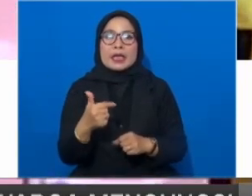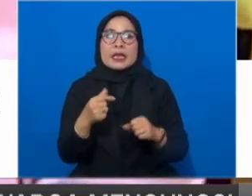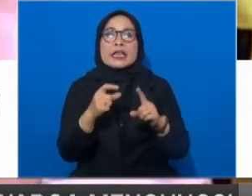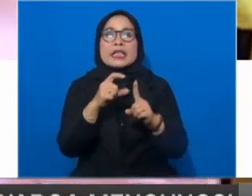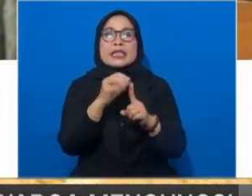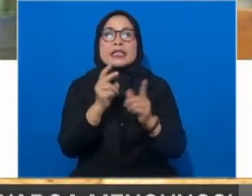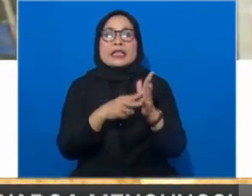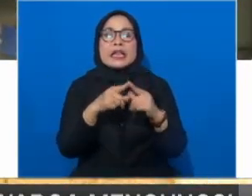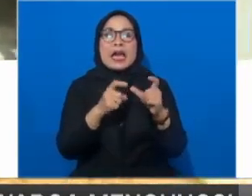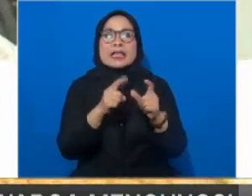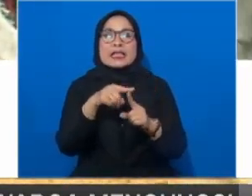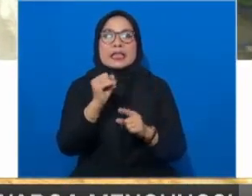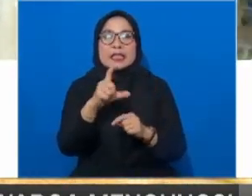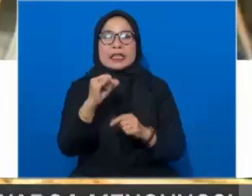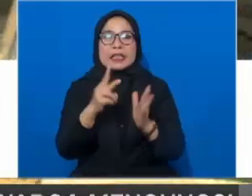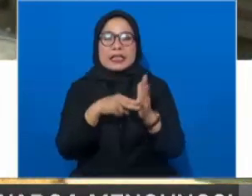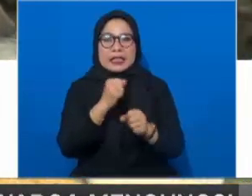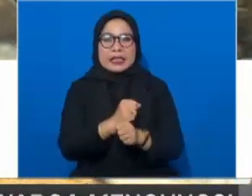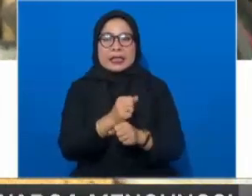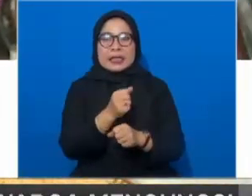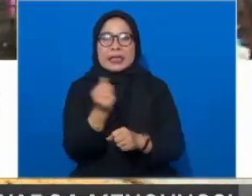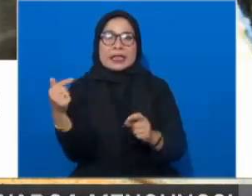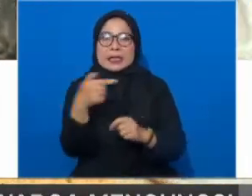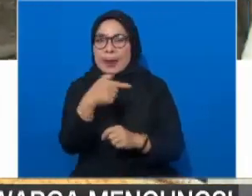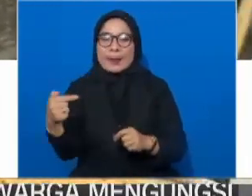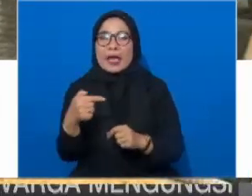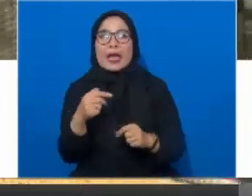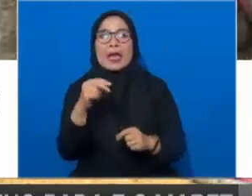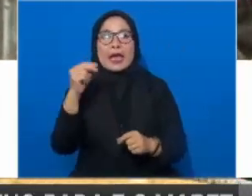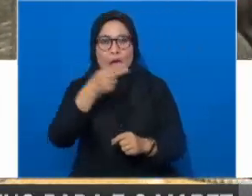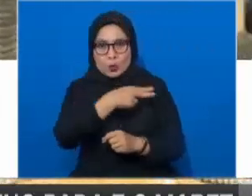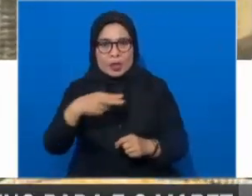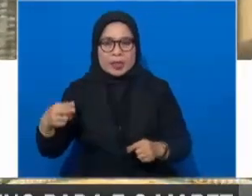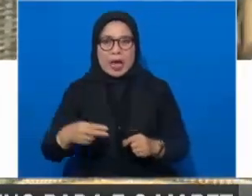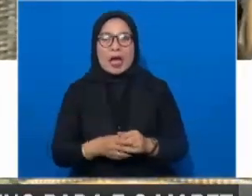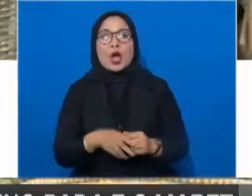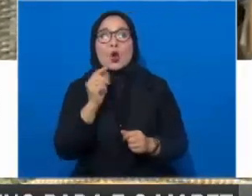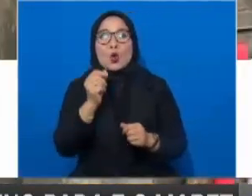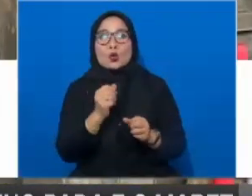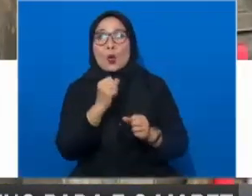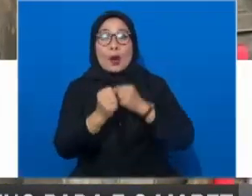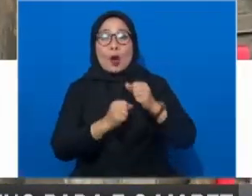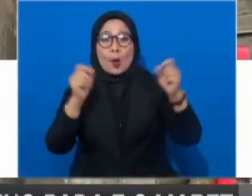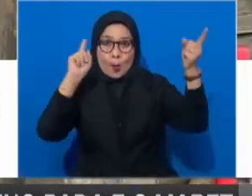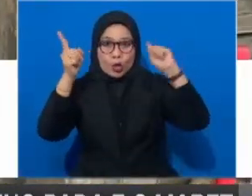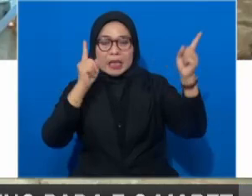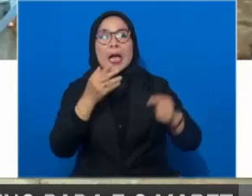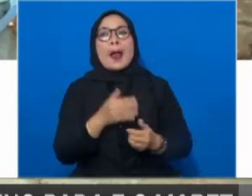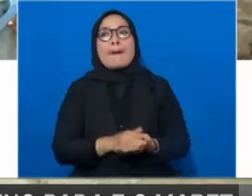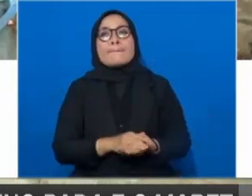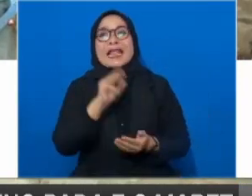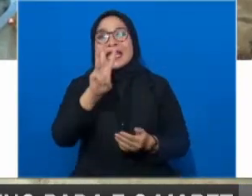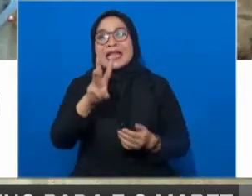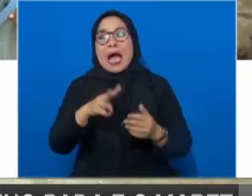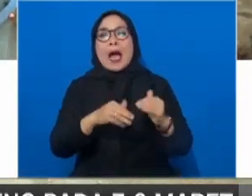ada tiga periode. Kalau mereka jadi pelarian politik, ataupun pelarian politik, pastinya mereka juga memiliki